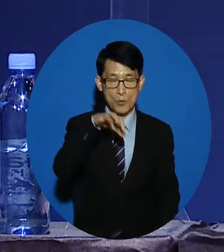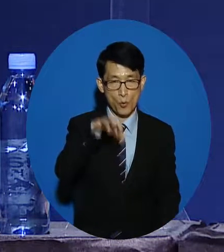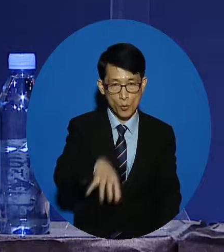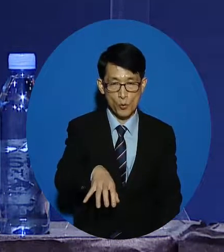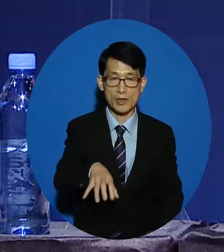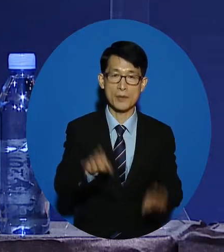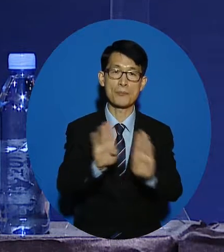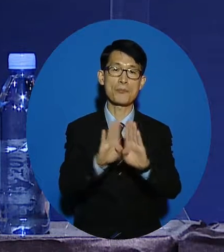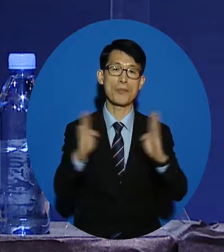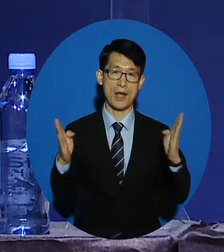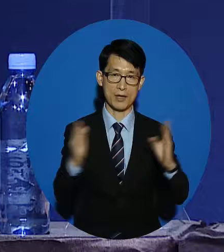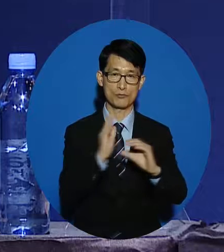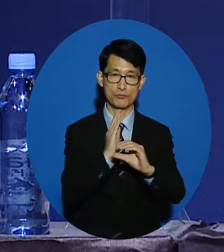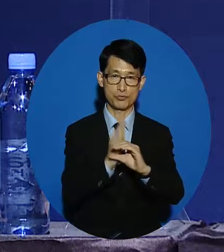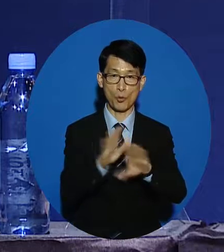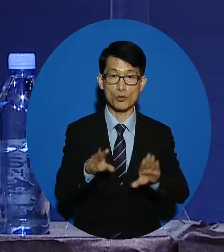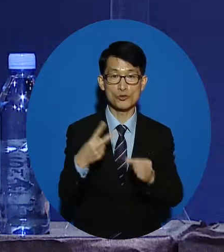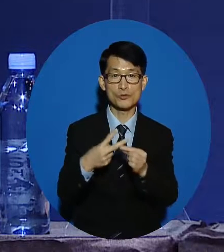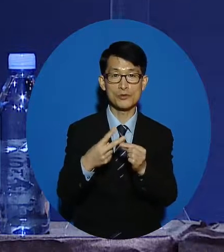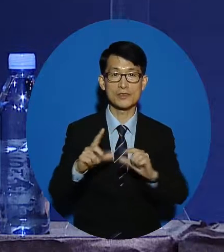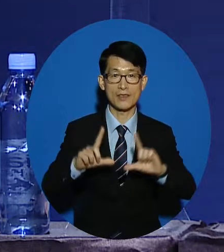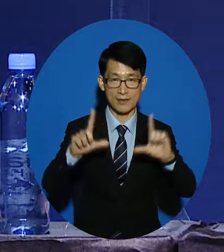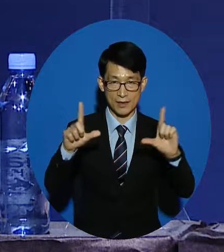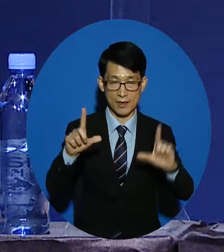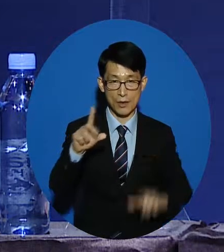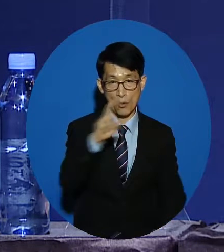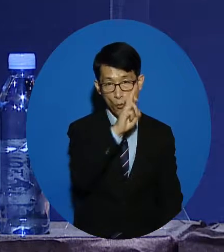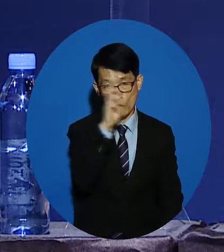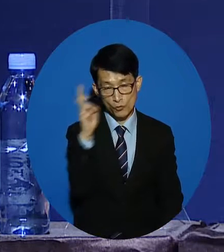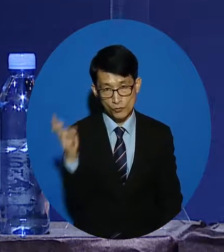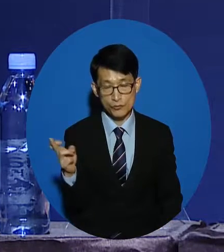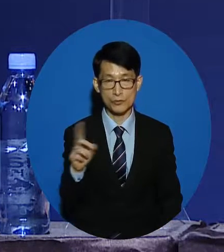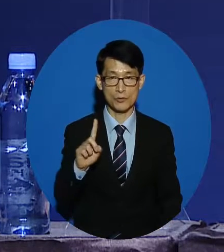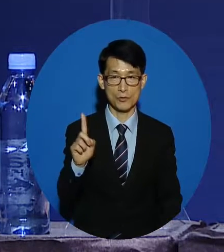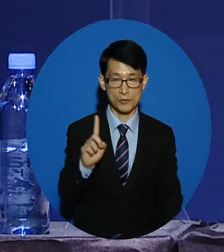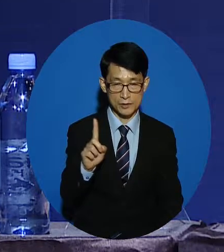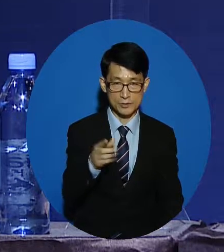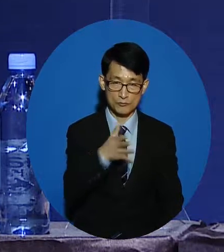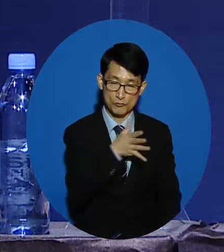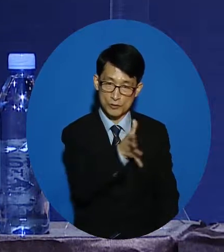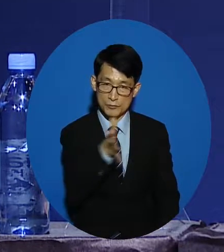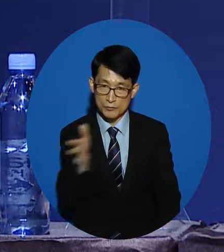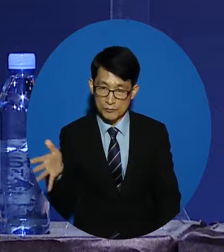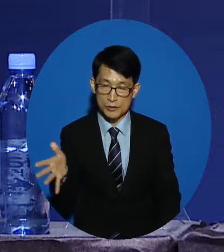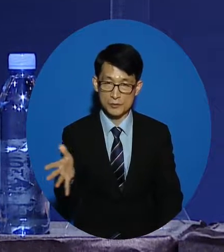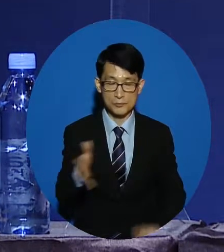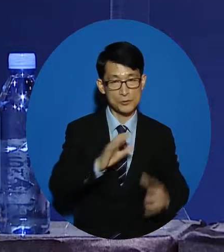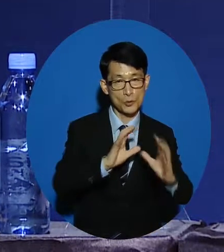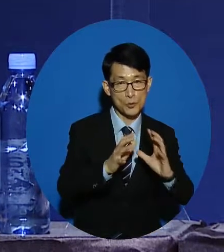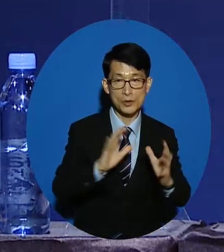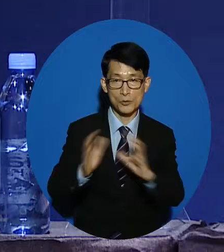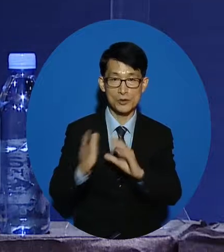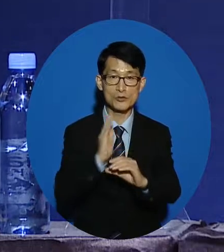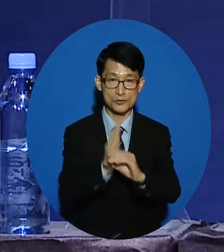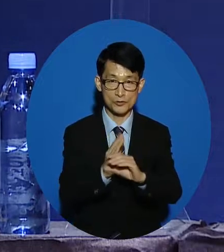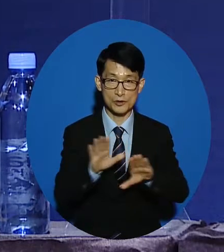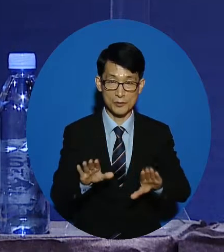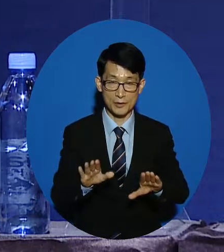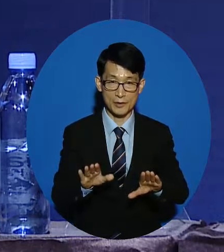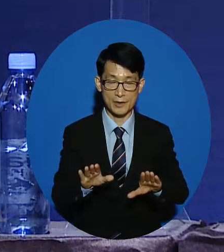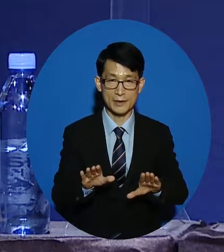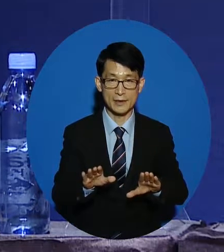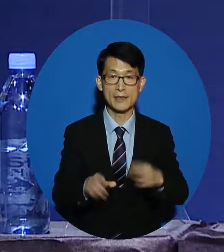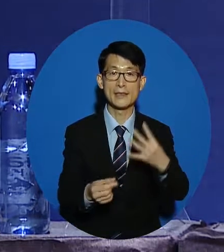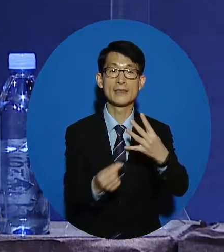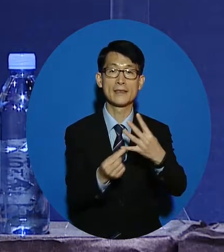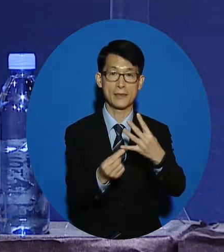있습니다. 두 번째 날 오후 일정으로 분임 세션이 진행되고 있는데요. 지금은 분임 세션